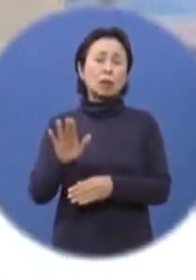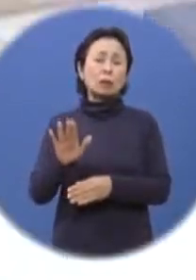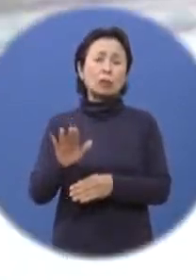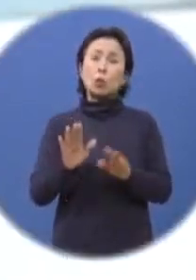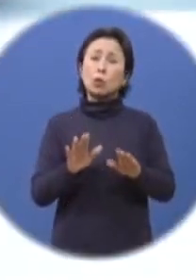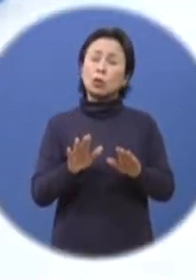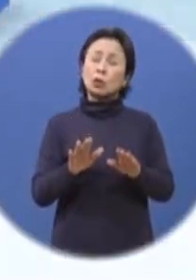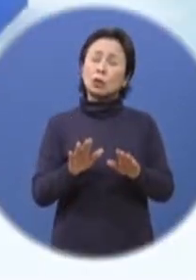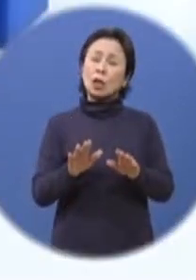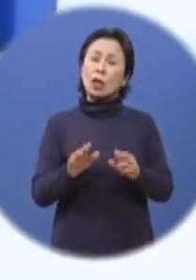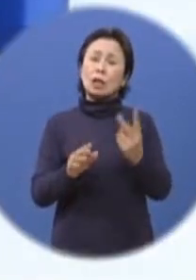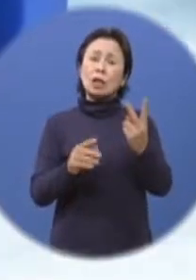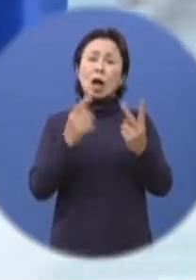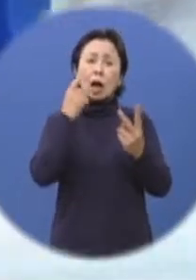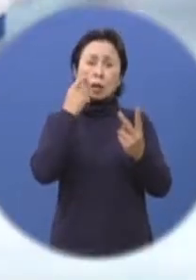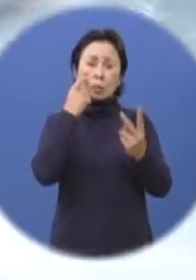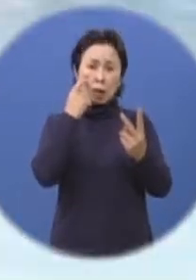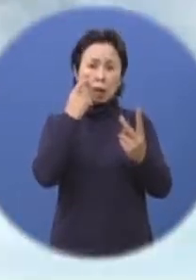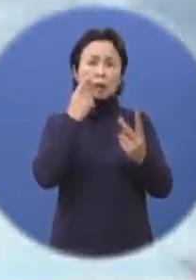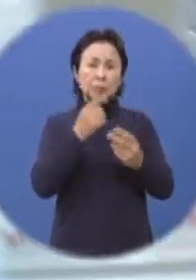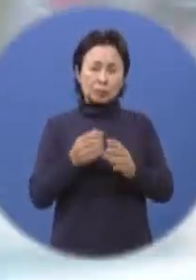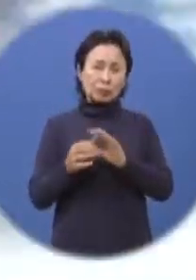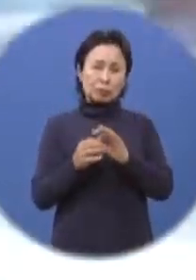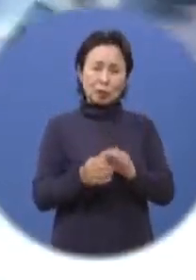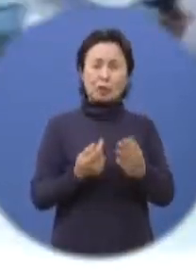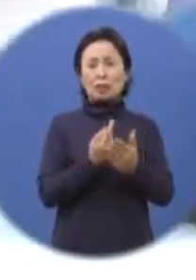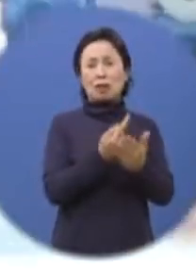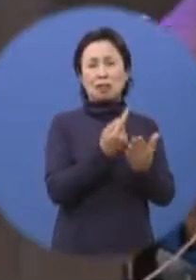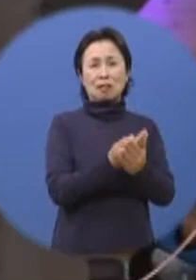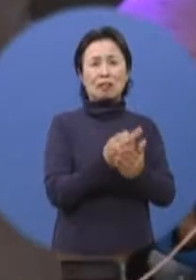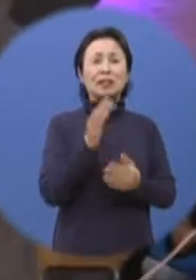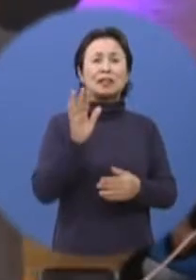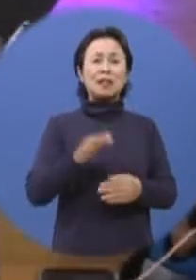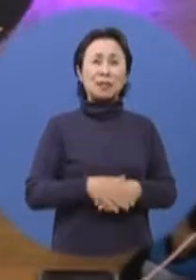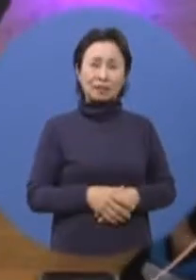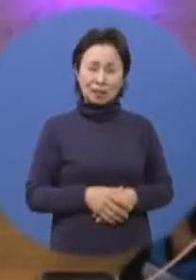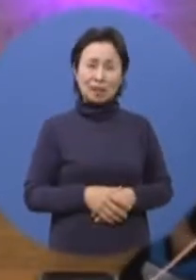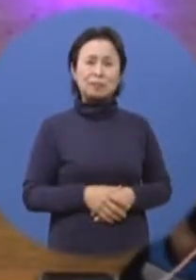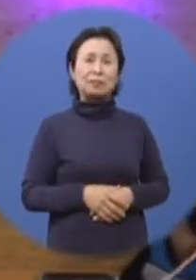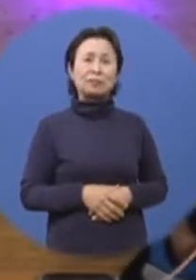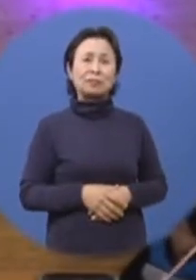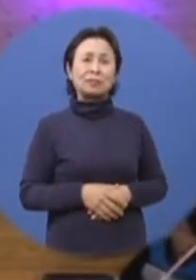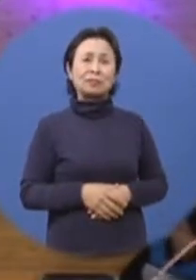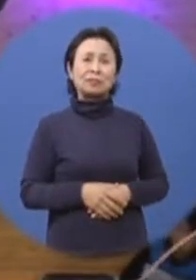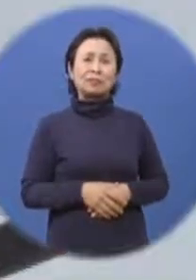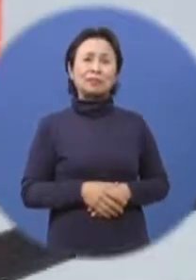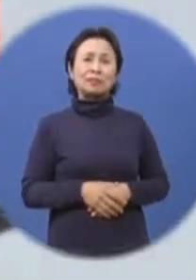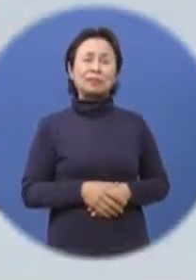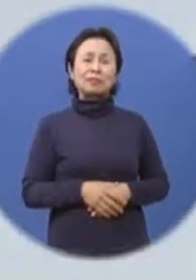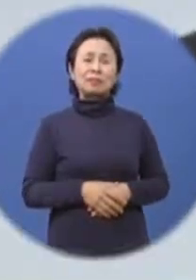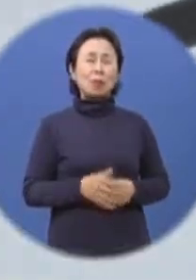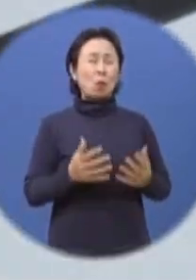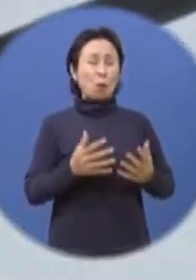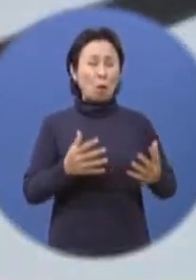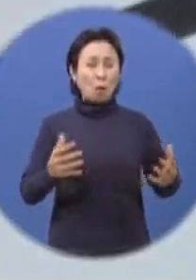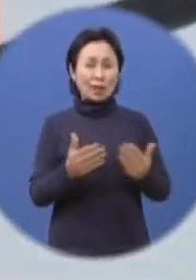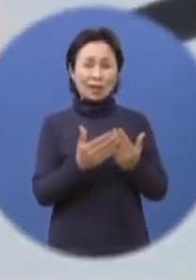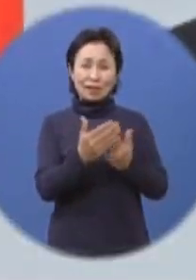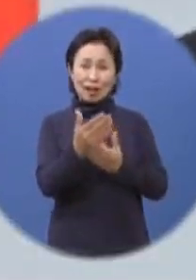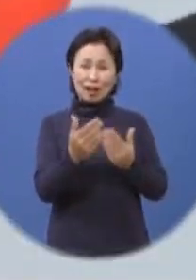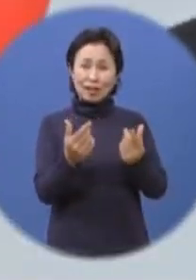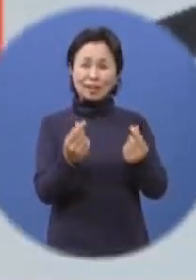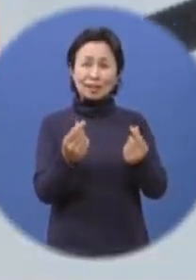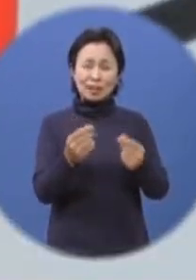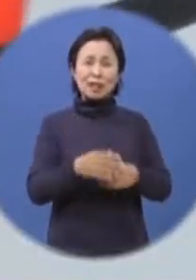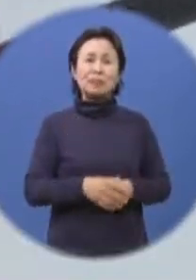月同じようにあの自分の少女でしょ秒そしてねはいすごく大きな大会を技術4第